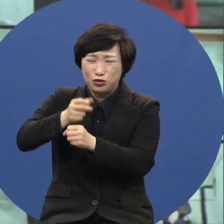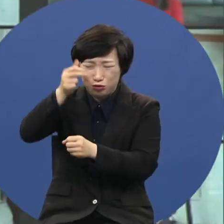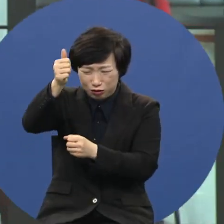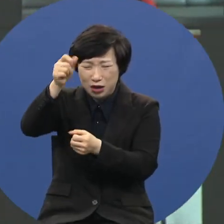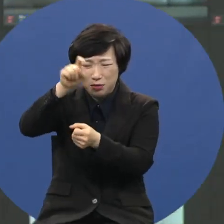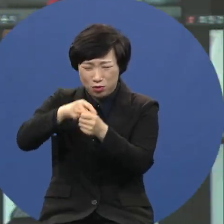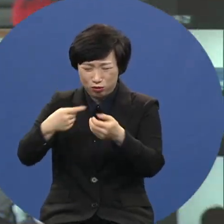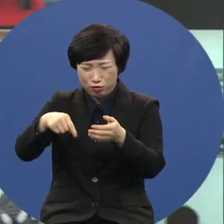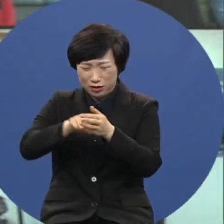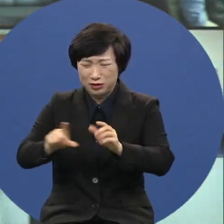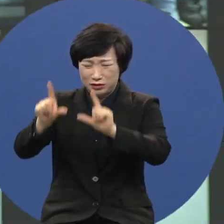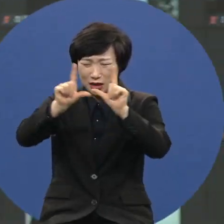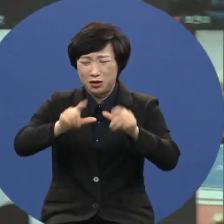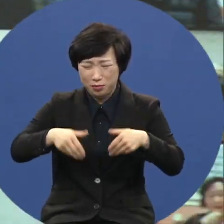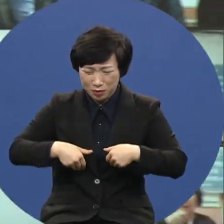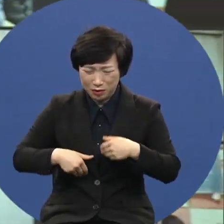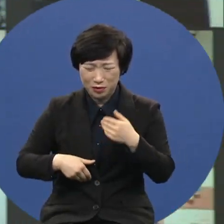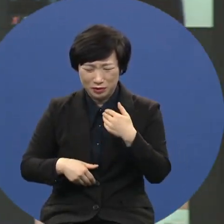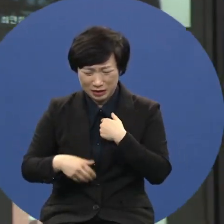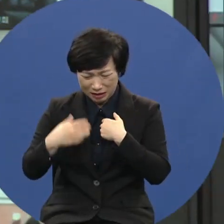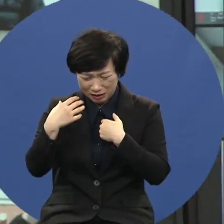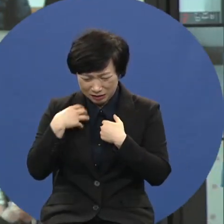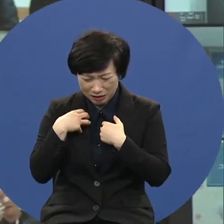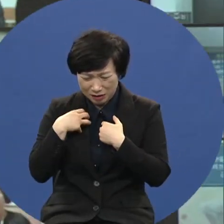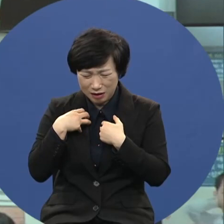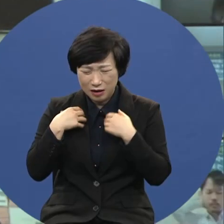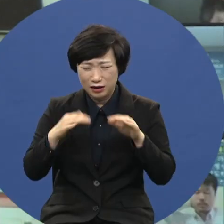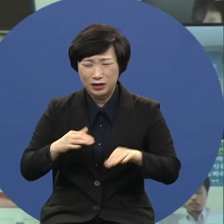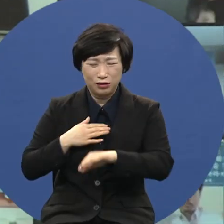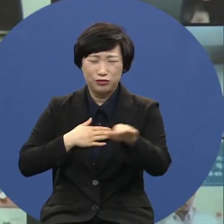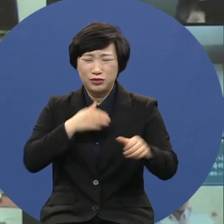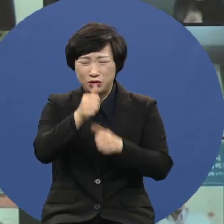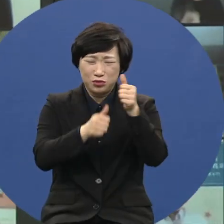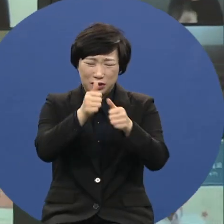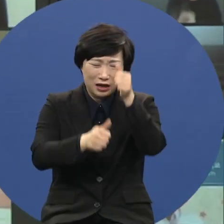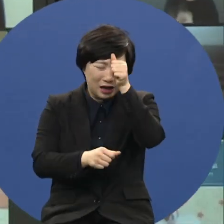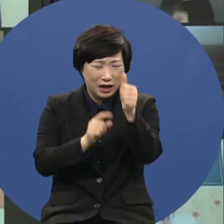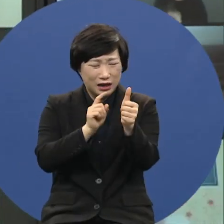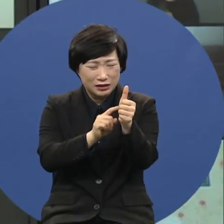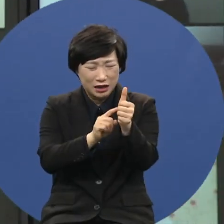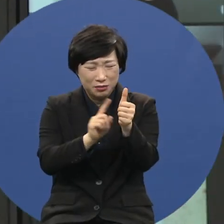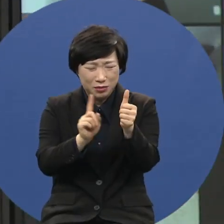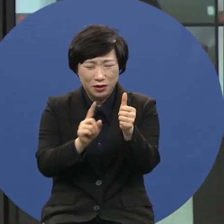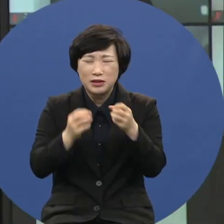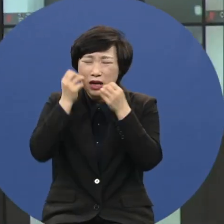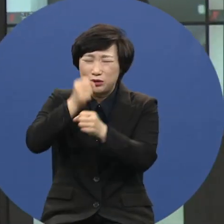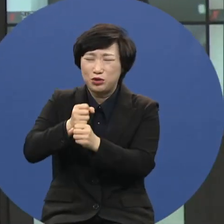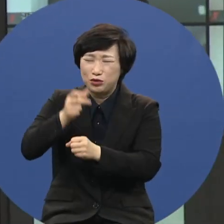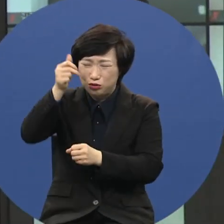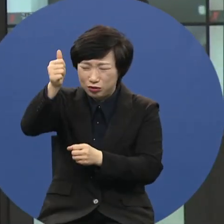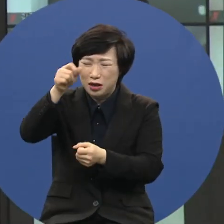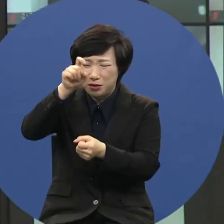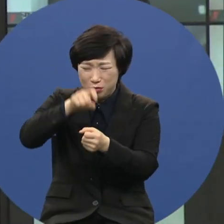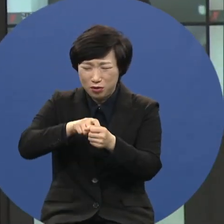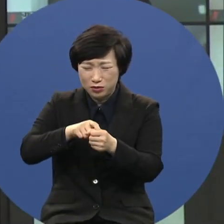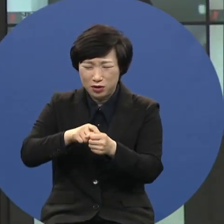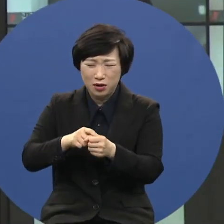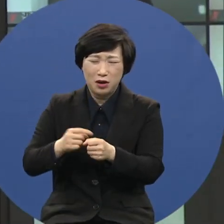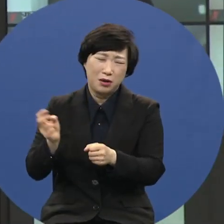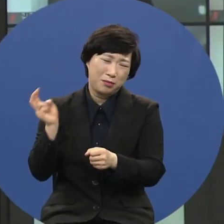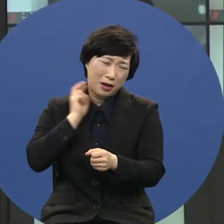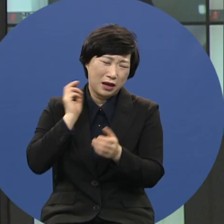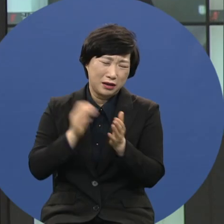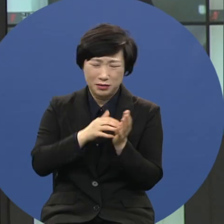위해 살아야 되는데 우리 조상 아담은 창조자의 목적을